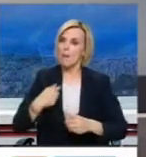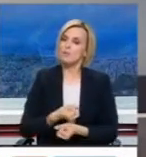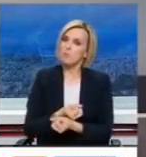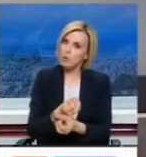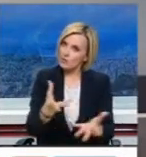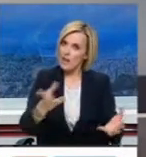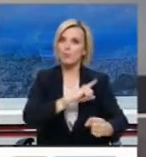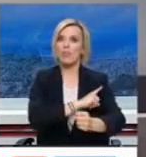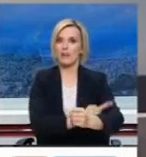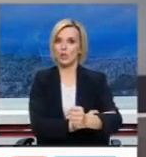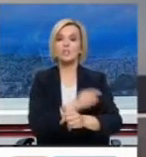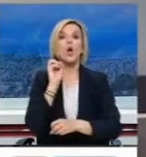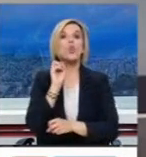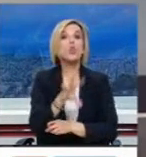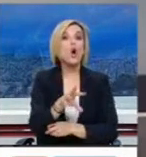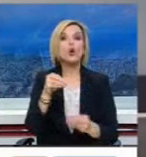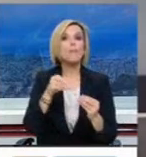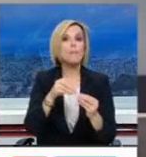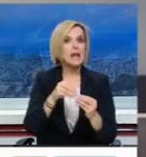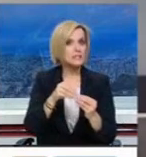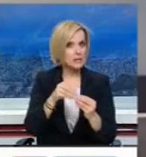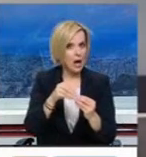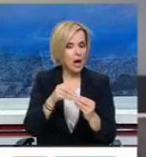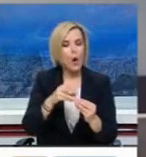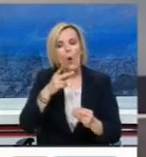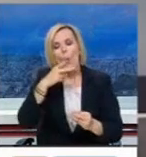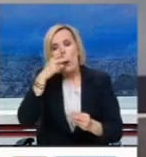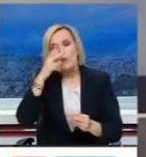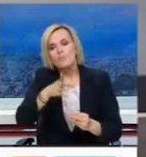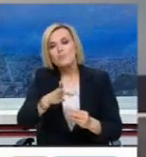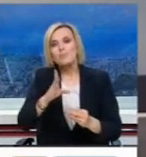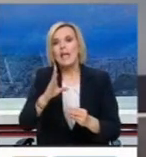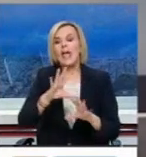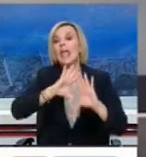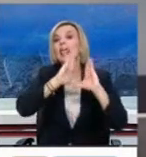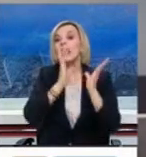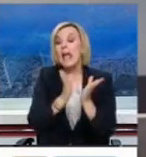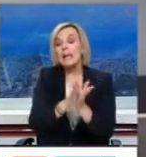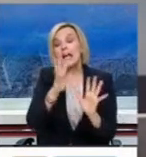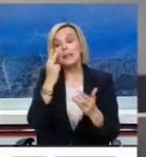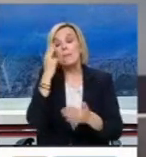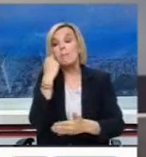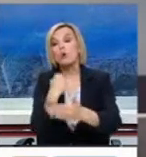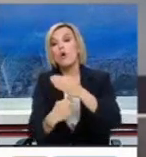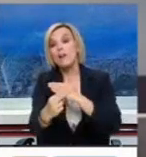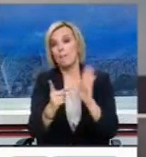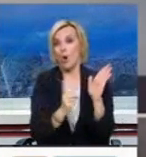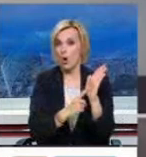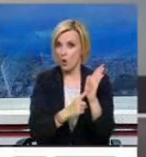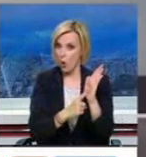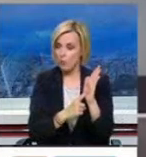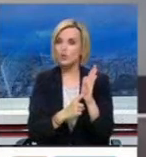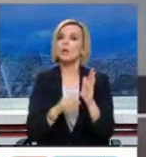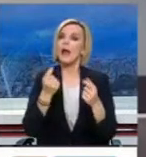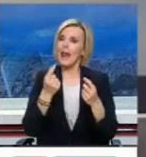να κατεβάλουν το δώρο του Πάσχα στο σύνολό του και σύμφωνα πάντα με τον προβλεπόμενο νόμο στους εργαζόμενούς